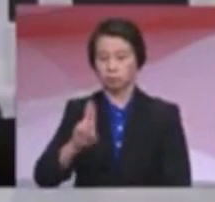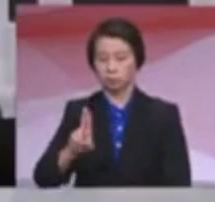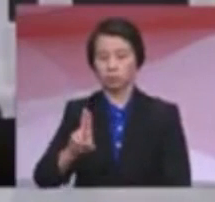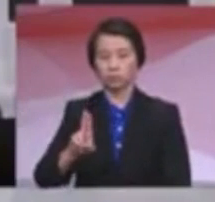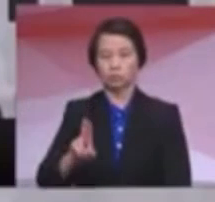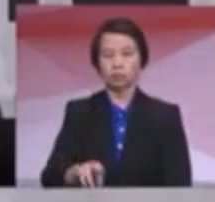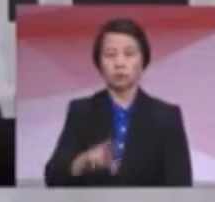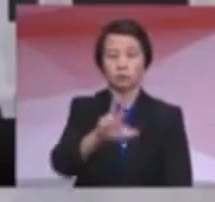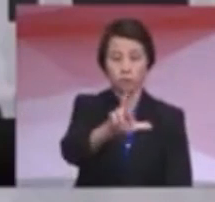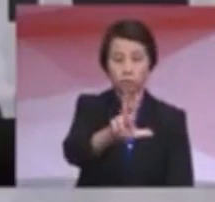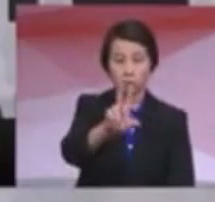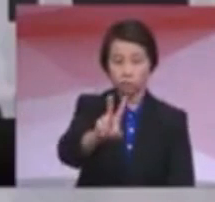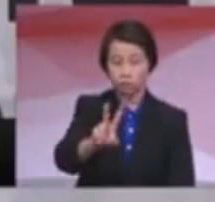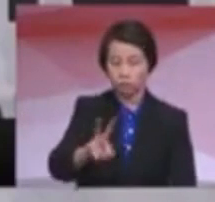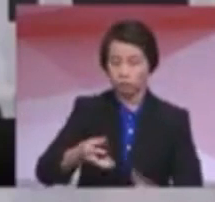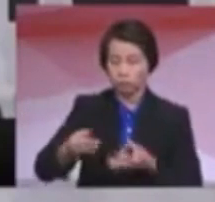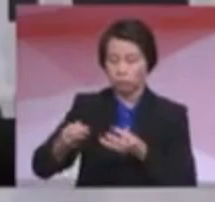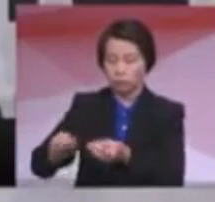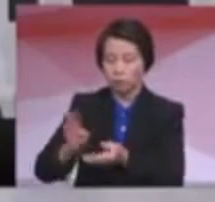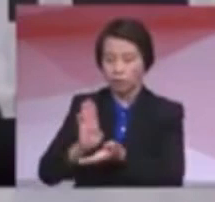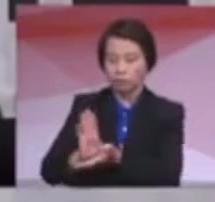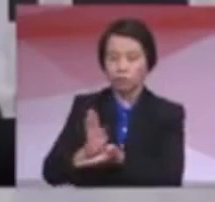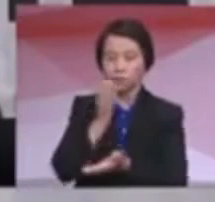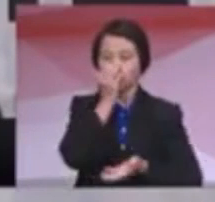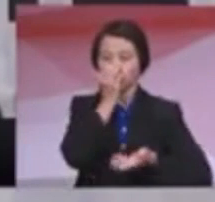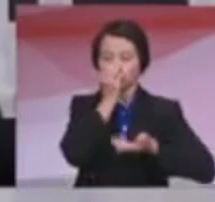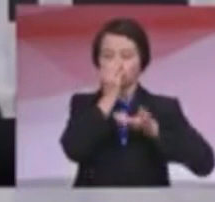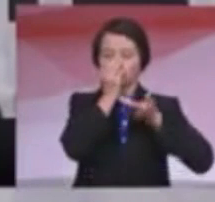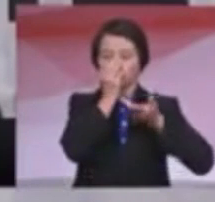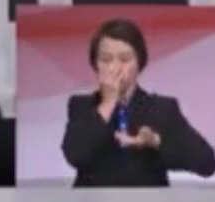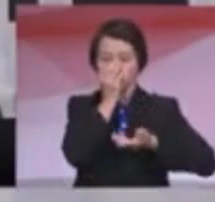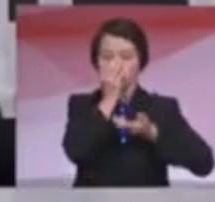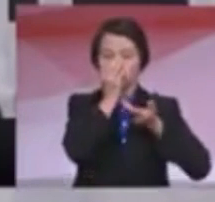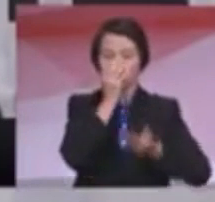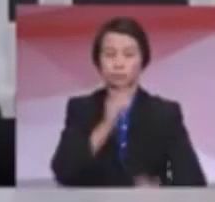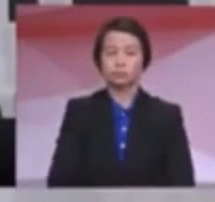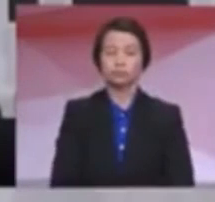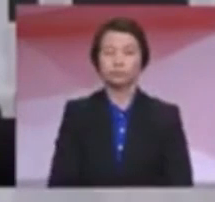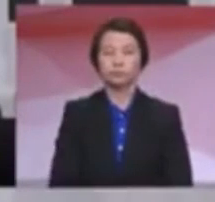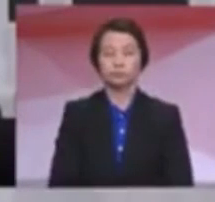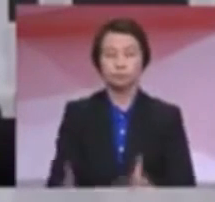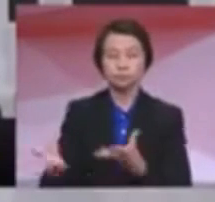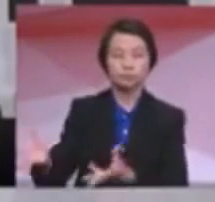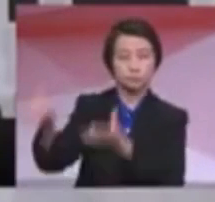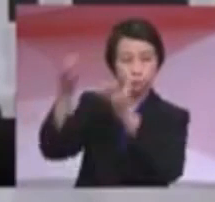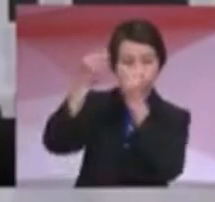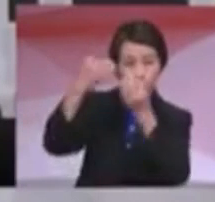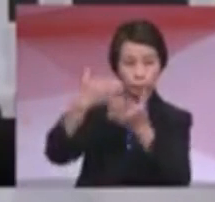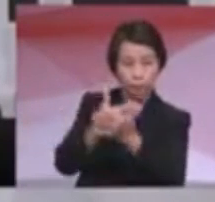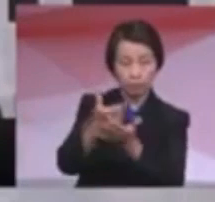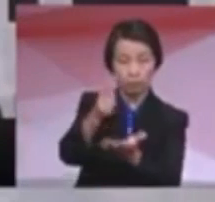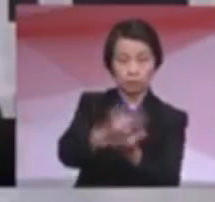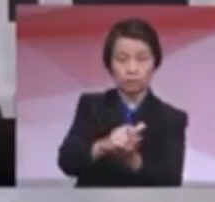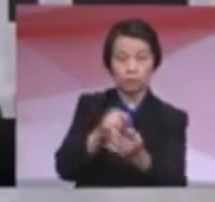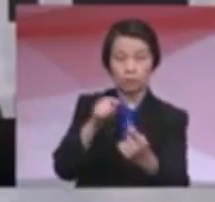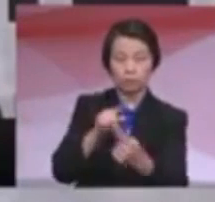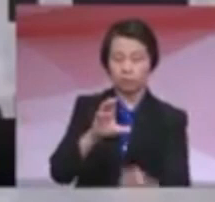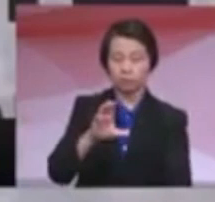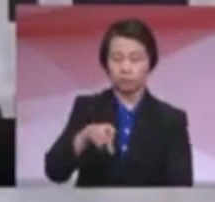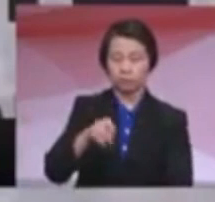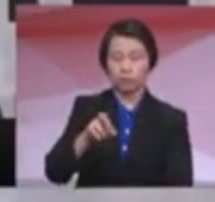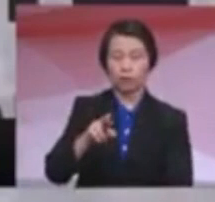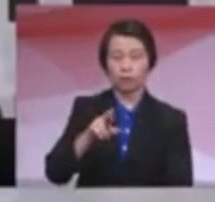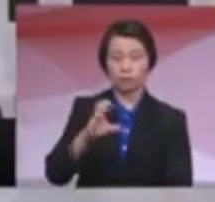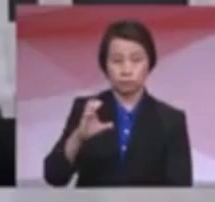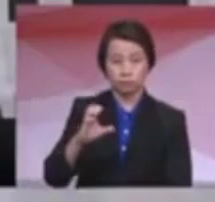mana 32 kes memerlukan bantuan pernafasan. Daripada maklumat terkini yang dilaporkan ke CPRC